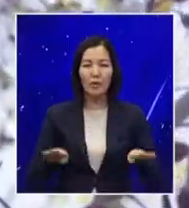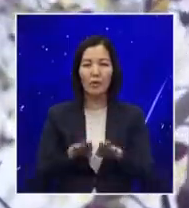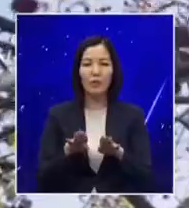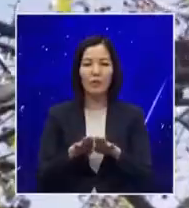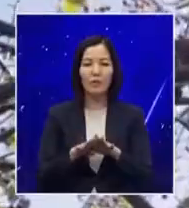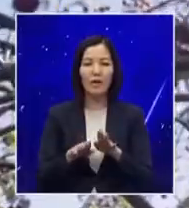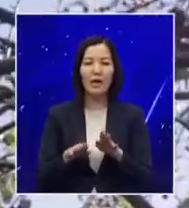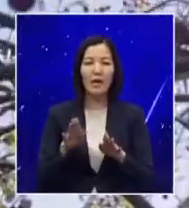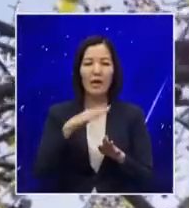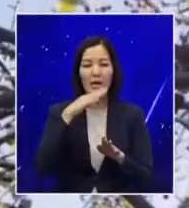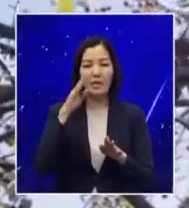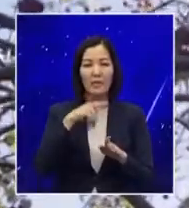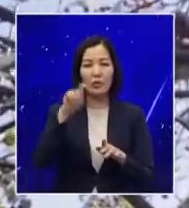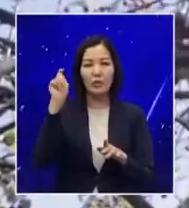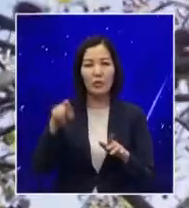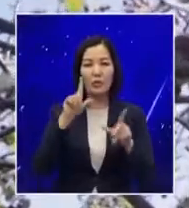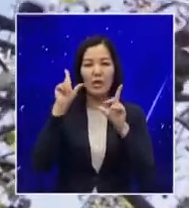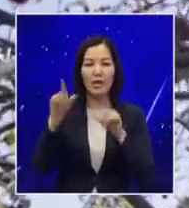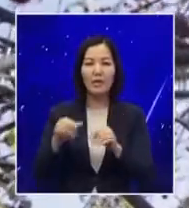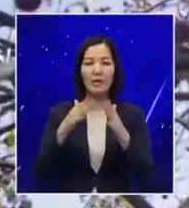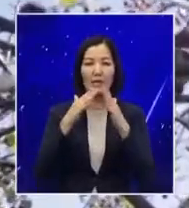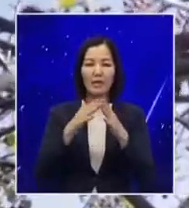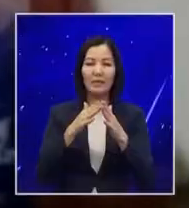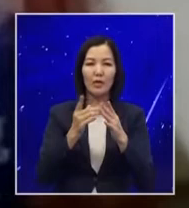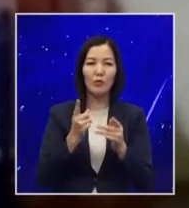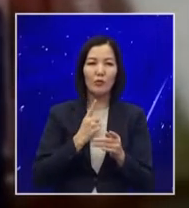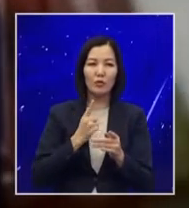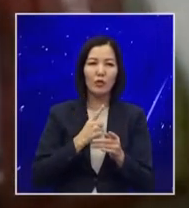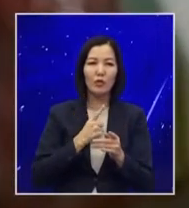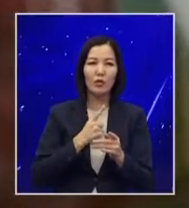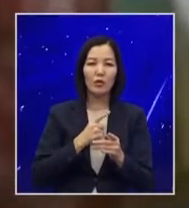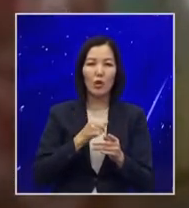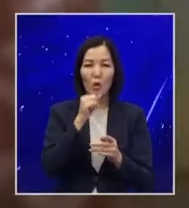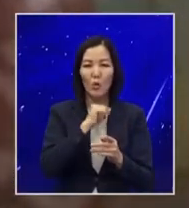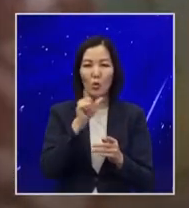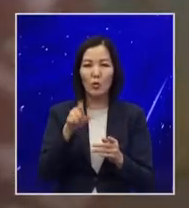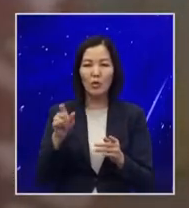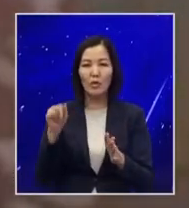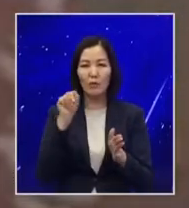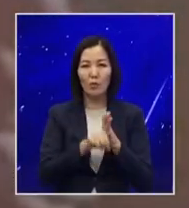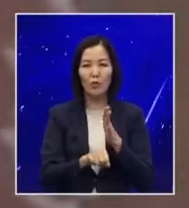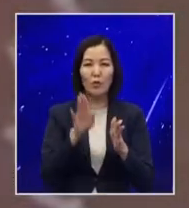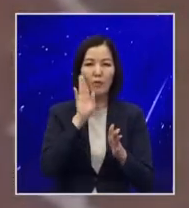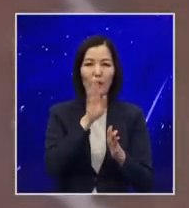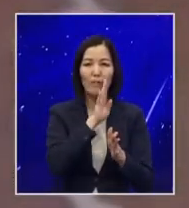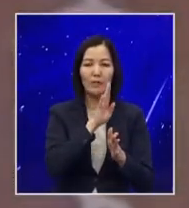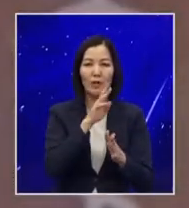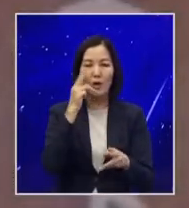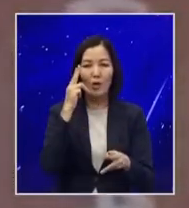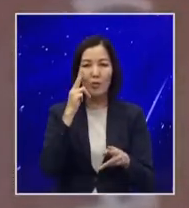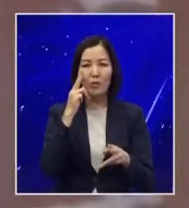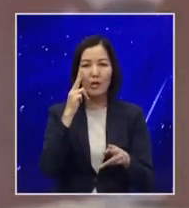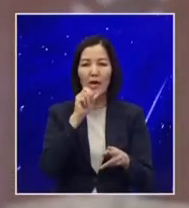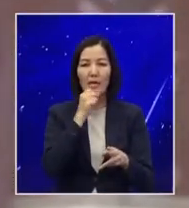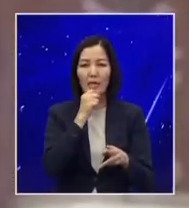әкесі Сапарғали майданға аттанады. Ал астық қоймасын күзететін анасы Разияны ұрылар өлтіріп кетеді. Сөйтіп ол атасы Мұратбектің қолында тәрбиеленеді.